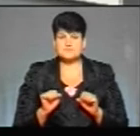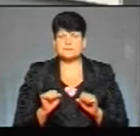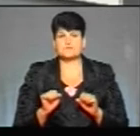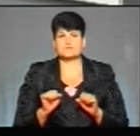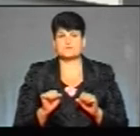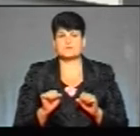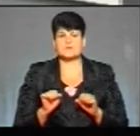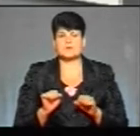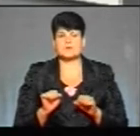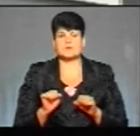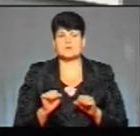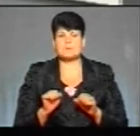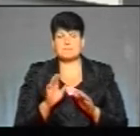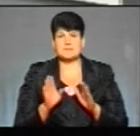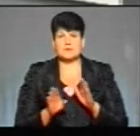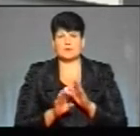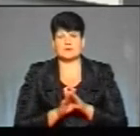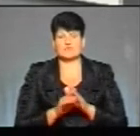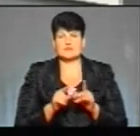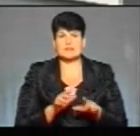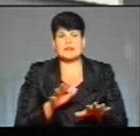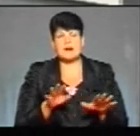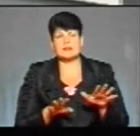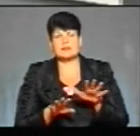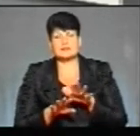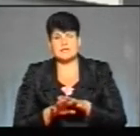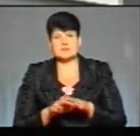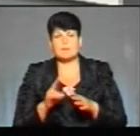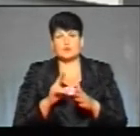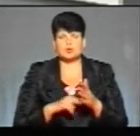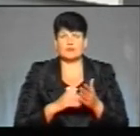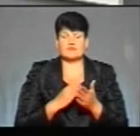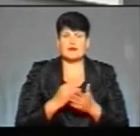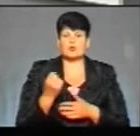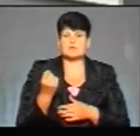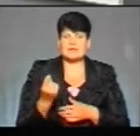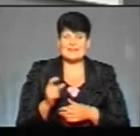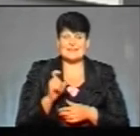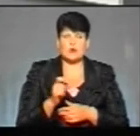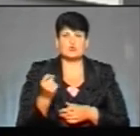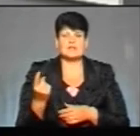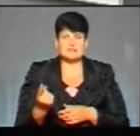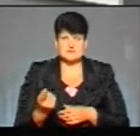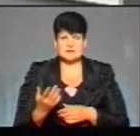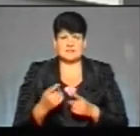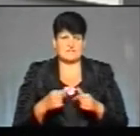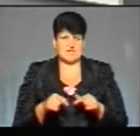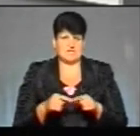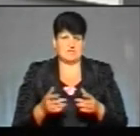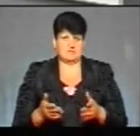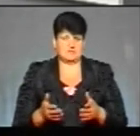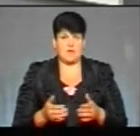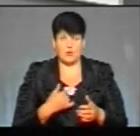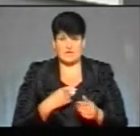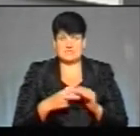структурних підрозділів, так вони накладаються, ну, наприклад, податкова є 11 відділень, так? Хоча в нас 17